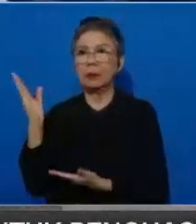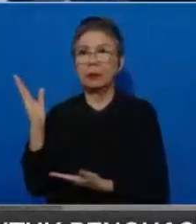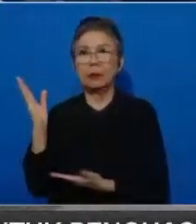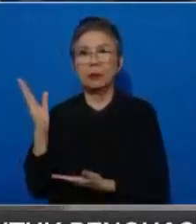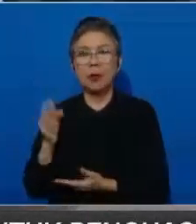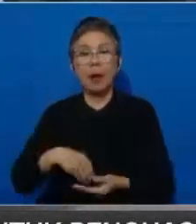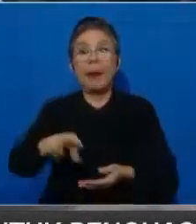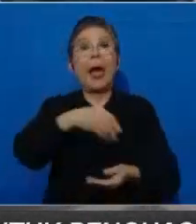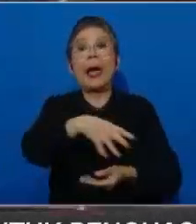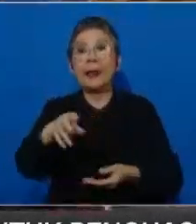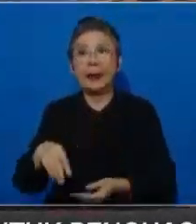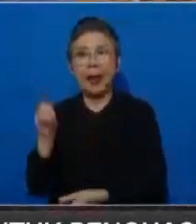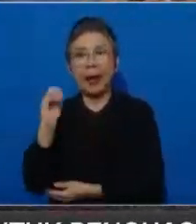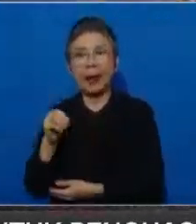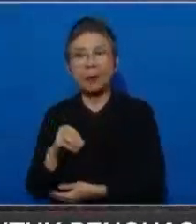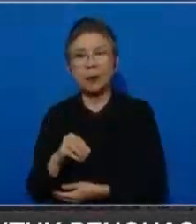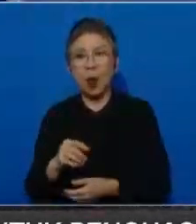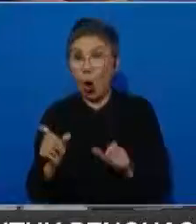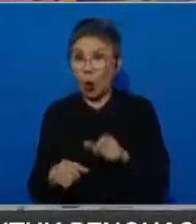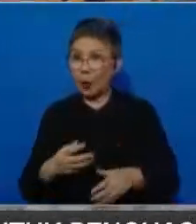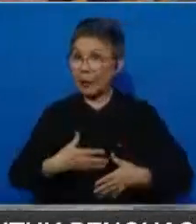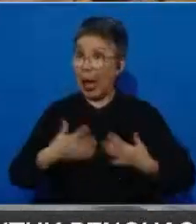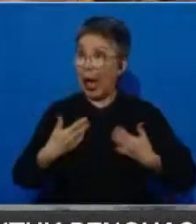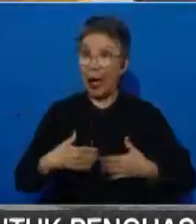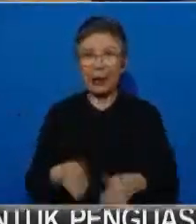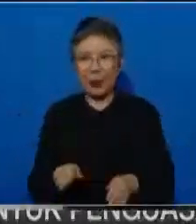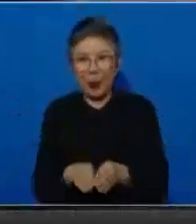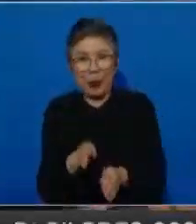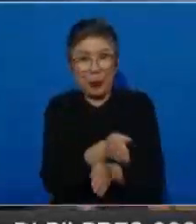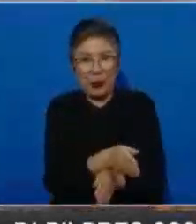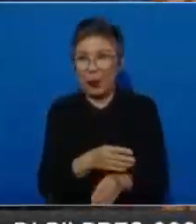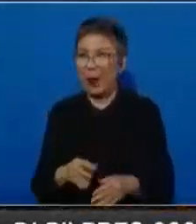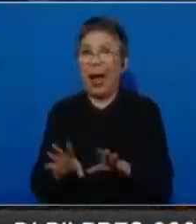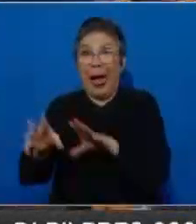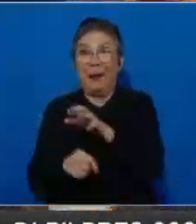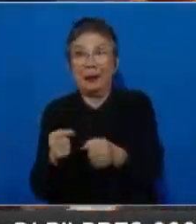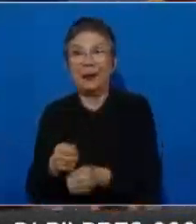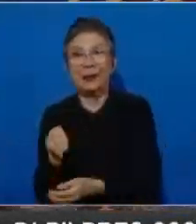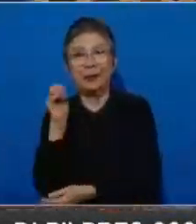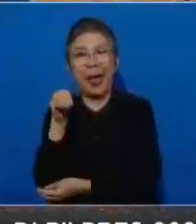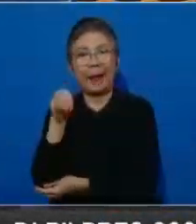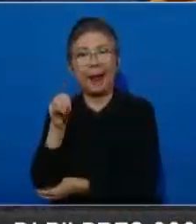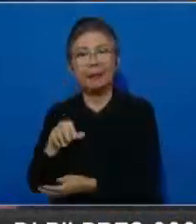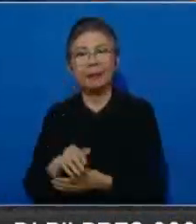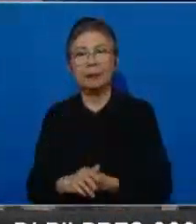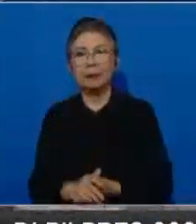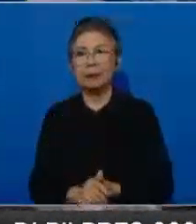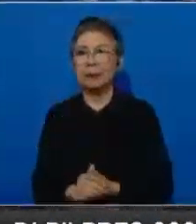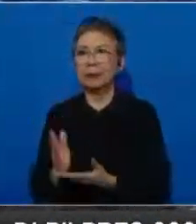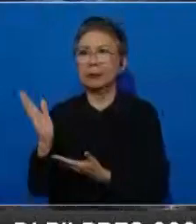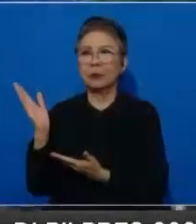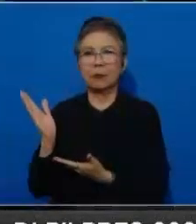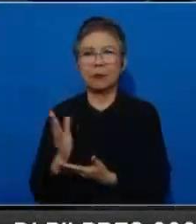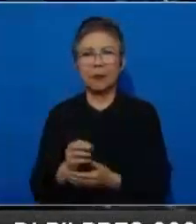Aksi bagi-bagi ayam hidup ini disambut oleh para pengguna jalan Kamis pagi. Mereka rela menepikan kendaraan dan berdesak-desakan demi mendapatkan